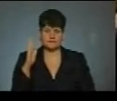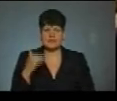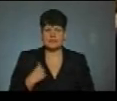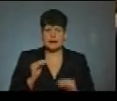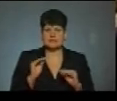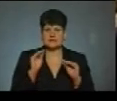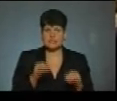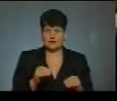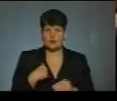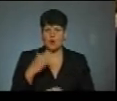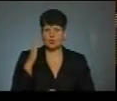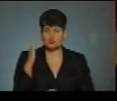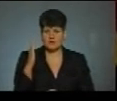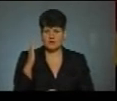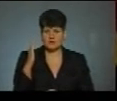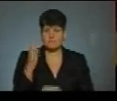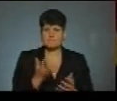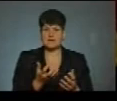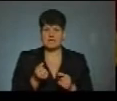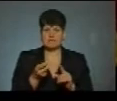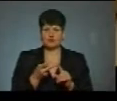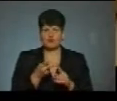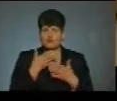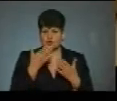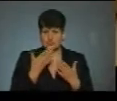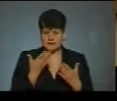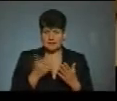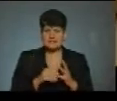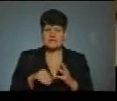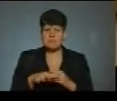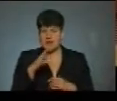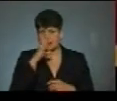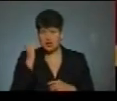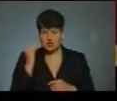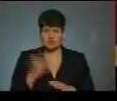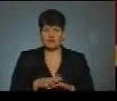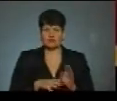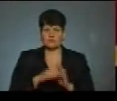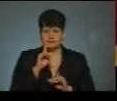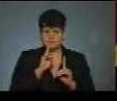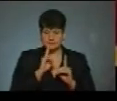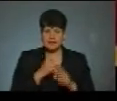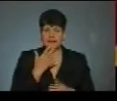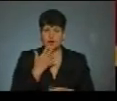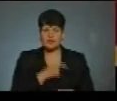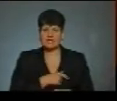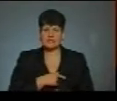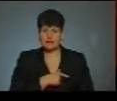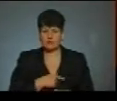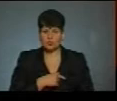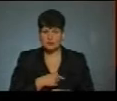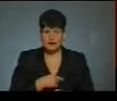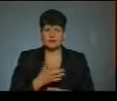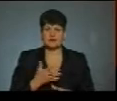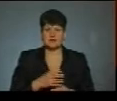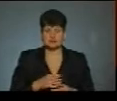ставлю на голосування прийняття в другому читанні. Земельна ніч в парламенті. Народні депутати від фракції «Опозиційна платформа за